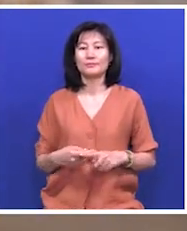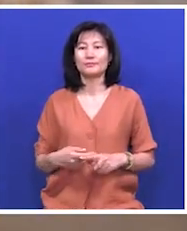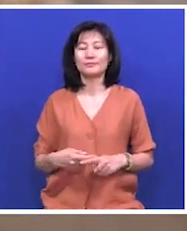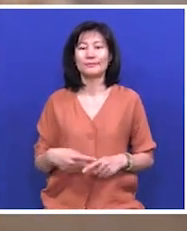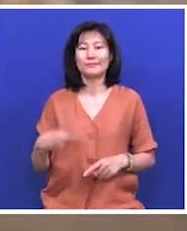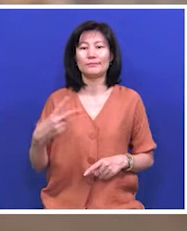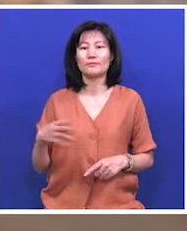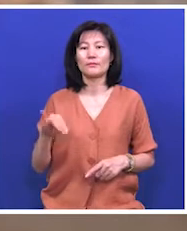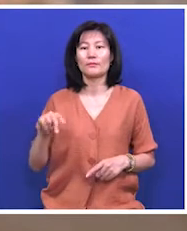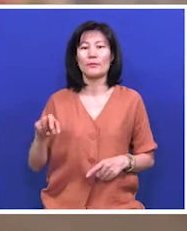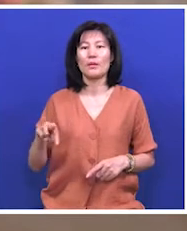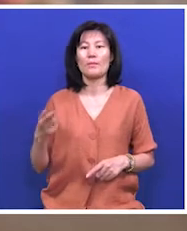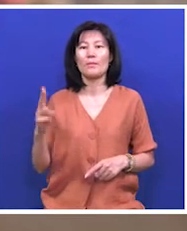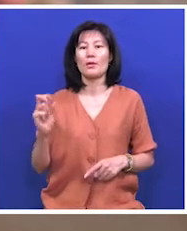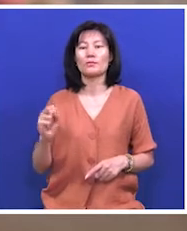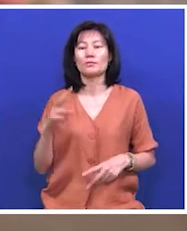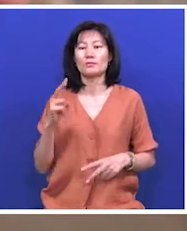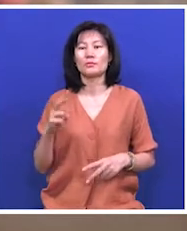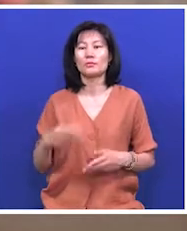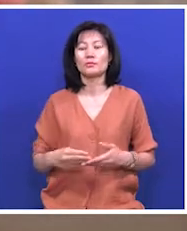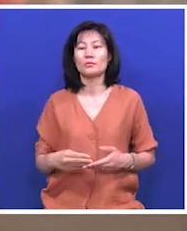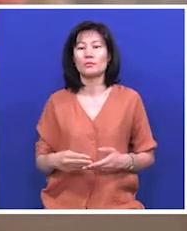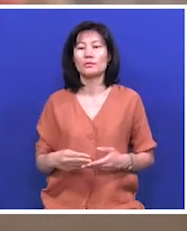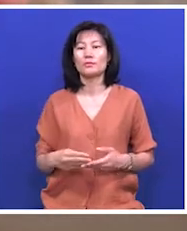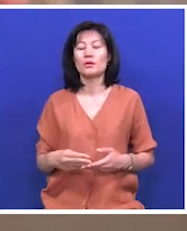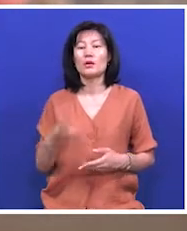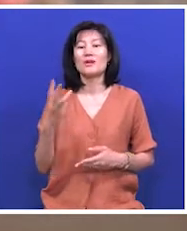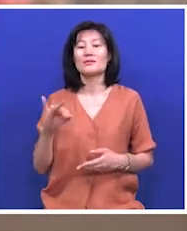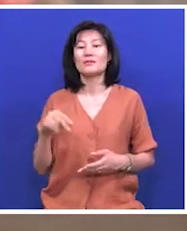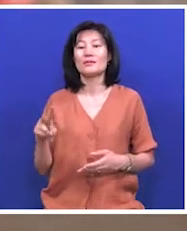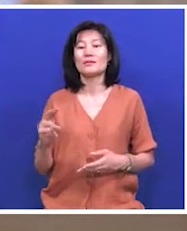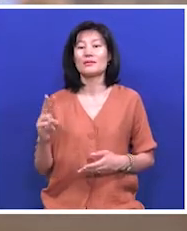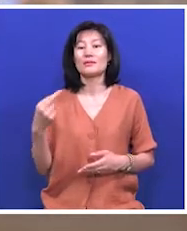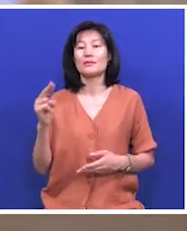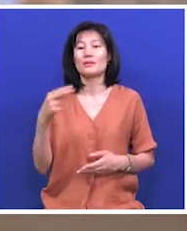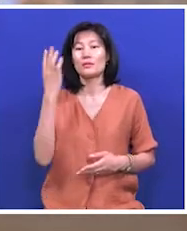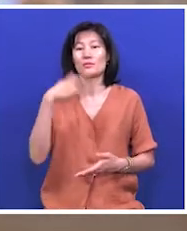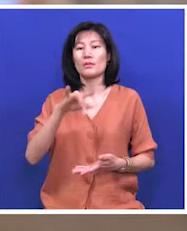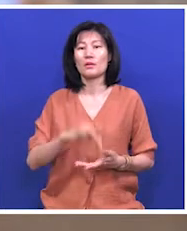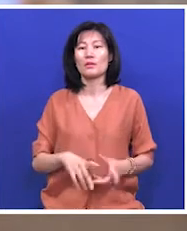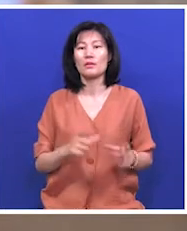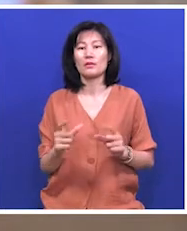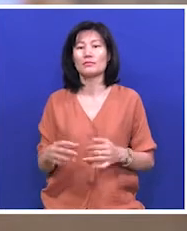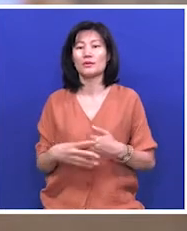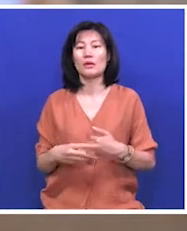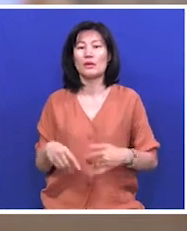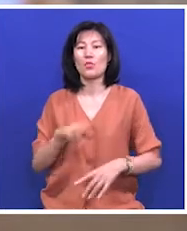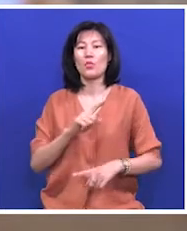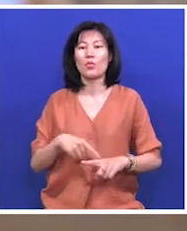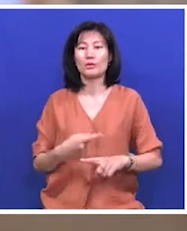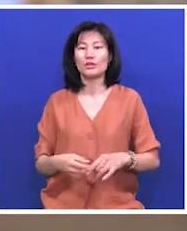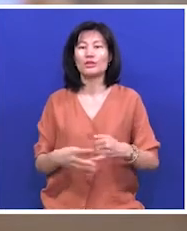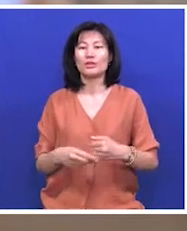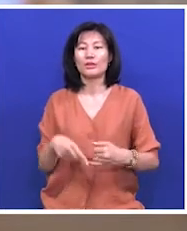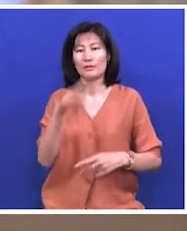Осы 20-шы июльге дейін осы құрылыс жұмыстарын бітірсек пе деген ойымыз бар. Шымкент қаласынан келіп жатыр. Және жергілікті